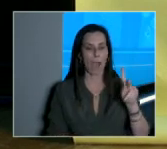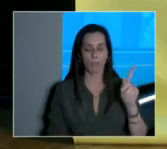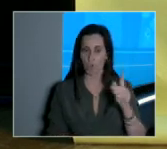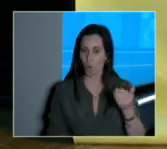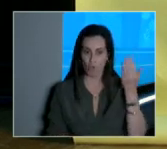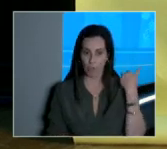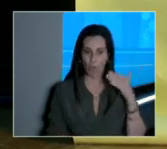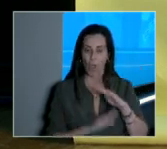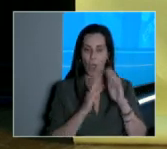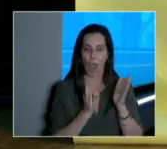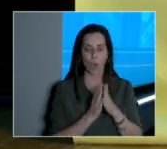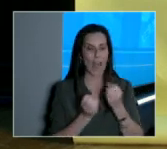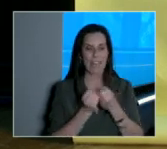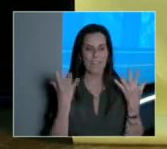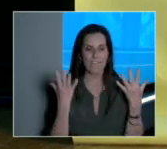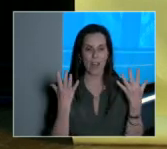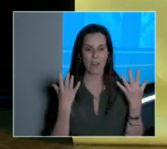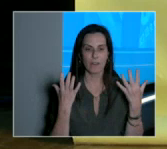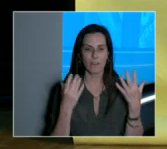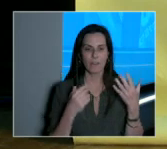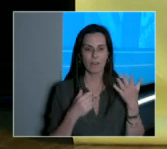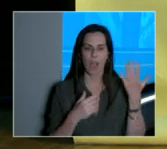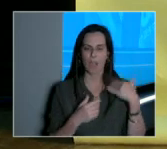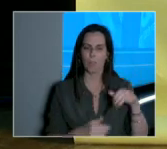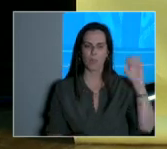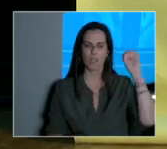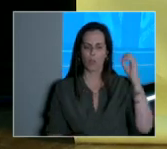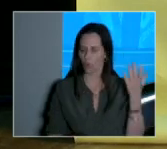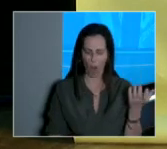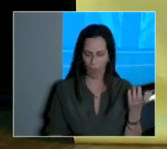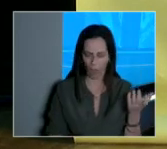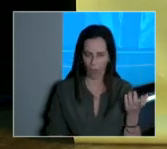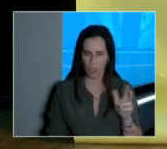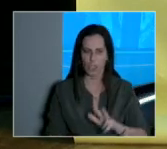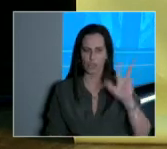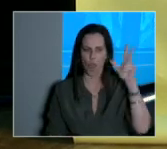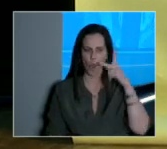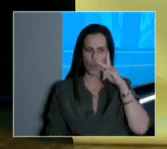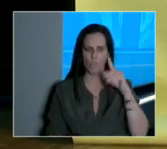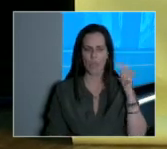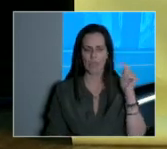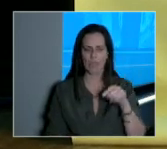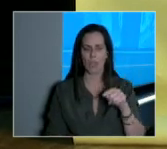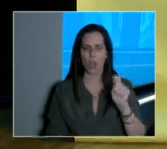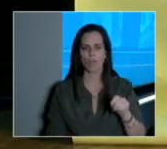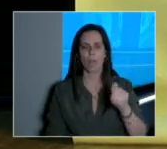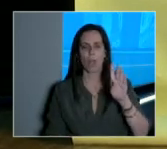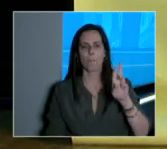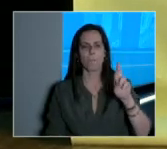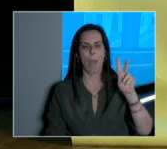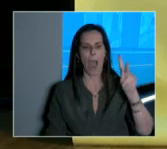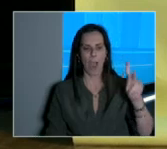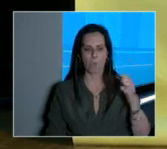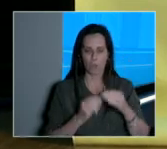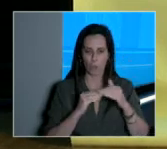שלפני כן הכל היה פה נפלא, לפני כן הייתה פה דיקטטורה חשוכה, צפון קוריאה, ואז הגיע אהרון ברק עם בית המשפט